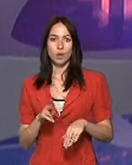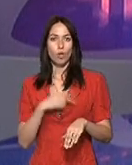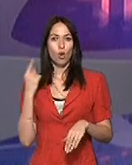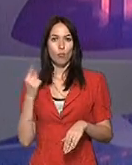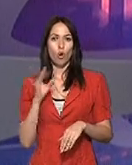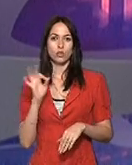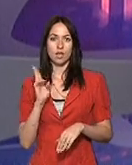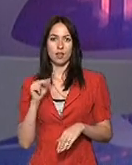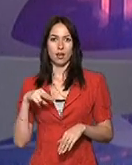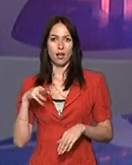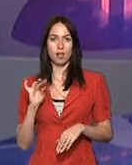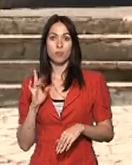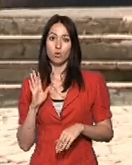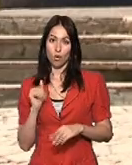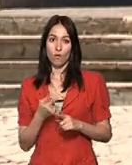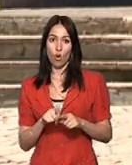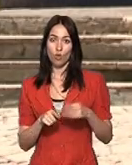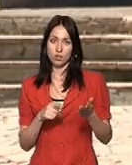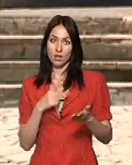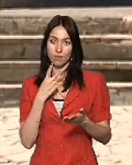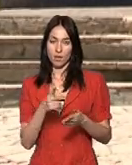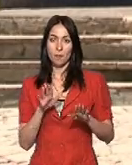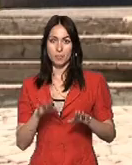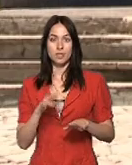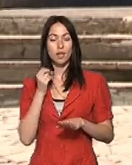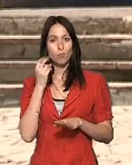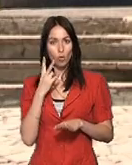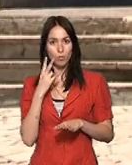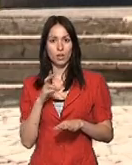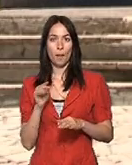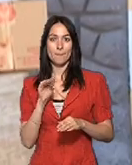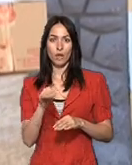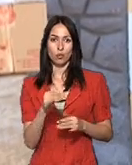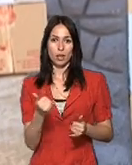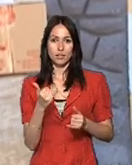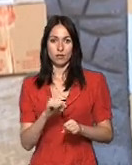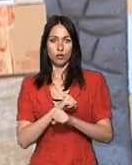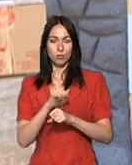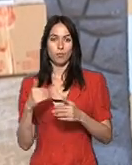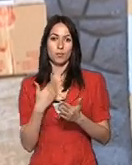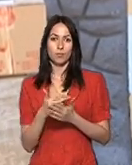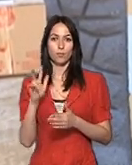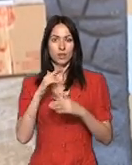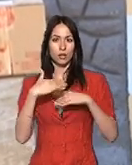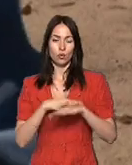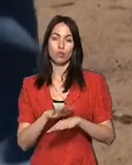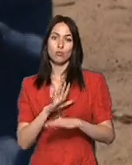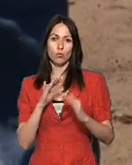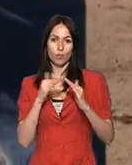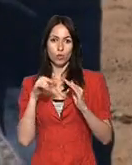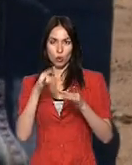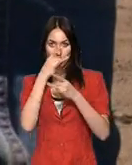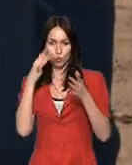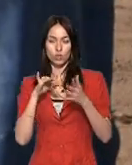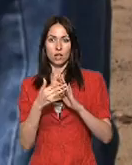області Оксана Калмикова. Ось так виглядає місце по обіді. Банкомат, який сьогодні підірвали близько третьої ночі, був у будинку